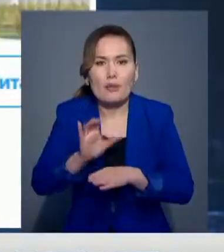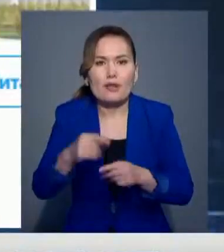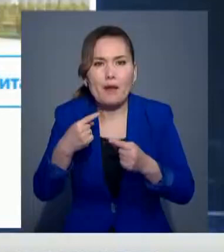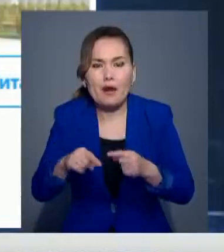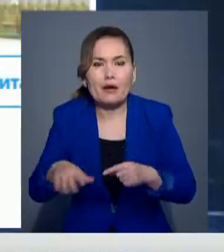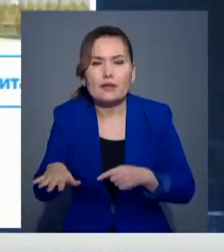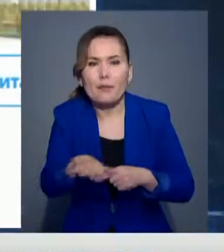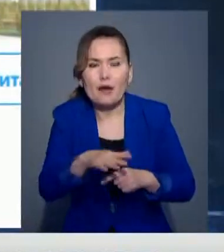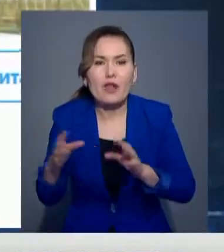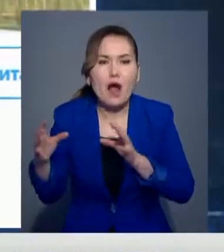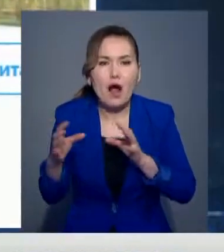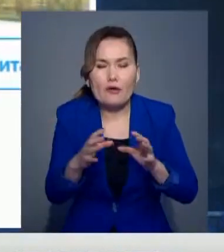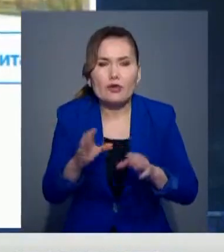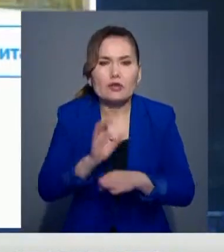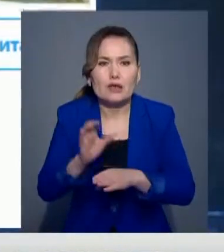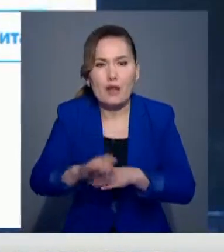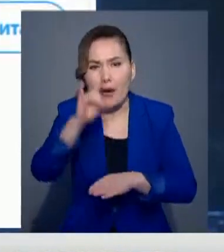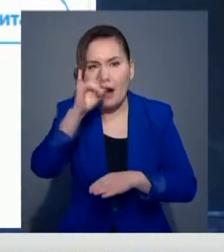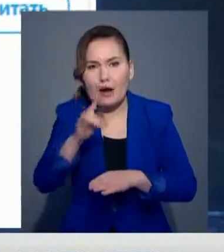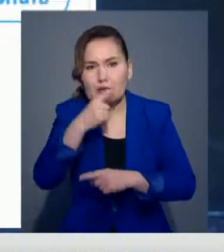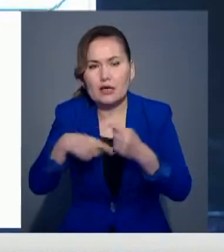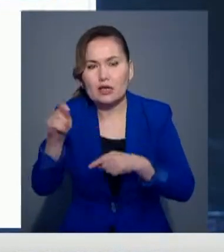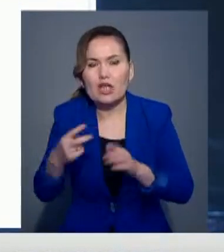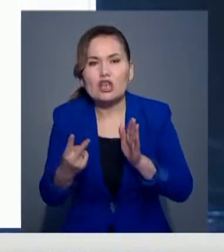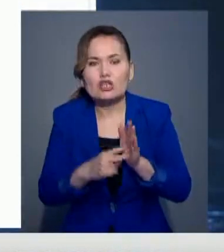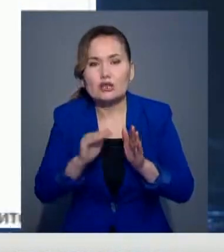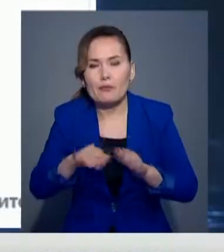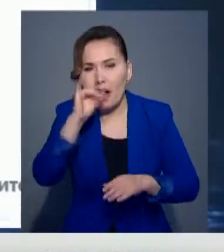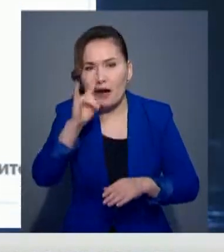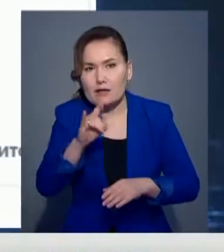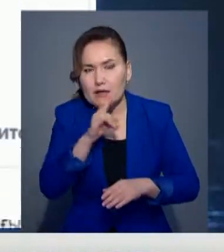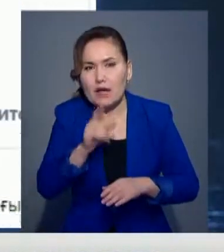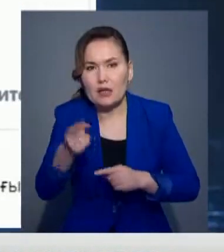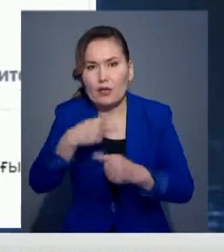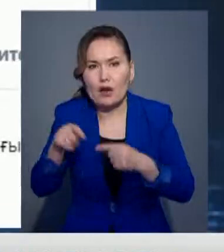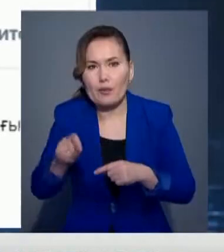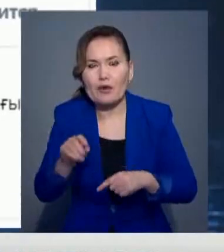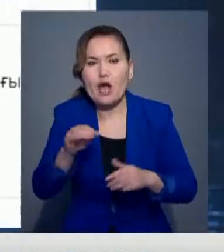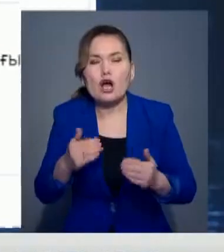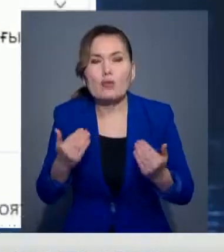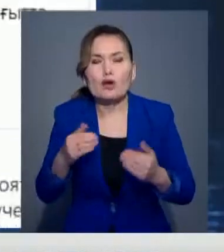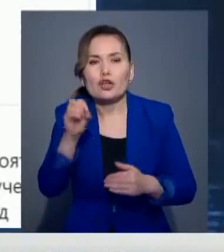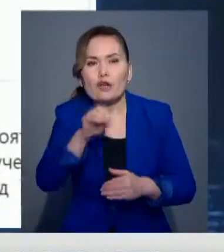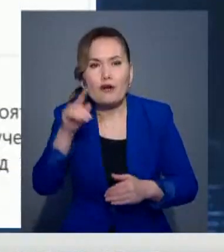басқа да көлік түрлерімен елімізге 7000-нен аса отандасымыз оралды. Атап өтейік, бүгін жоғары Еуразиялық экономикалық кеңес